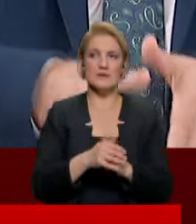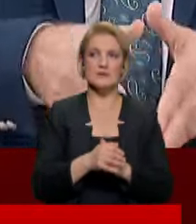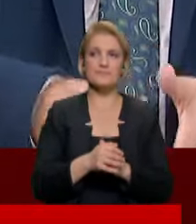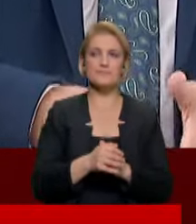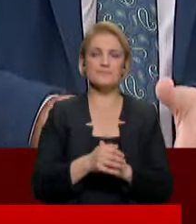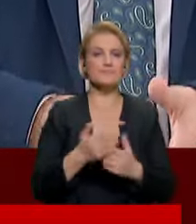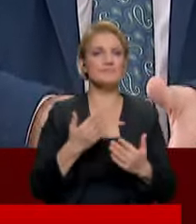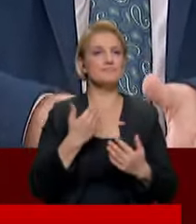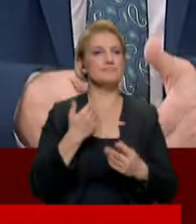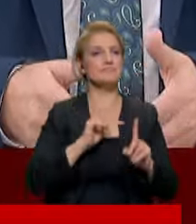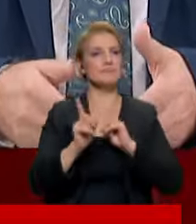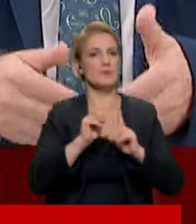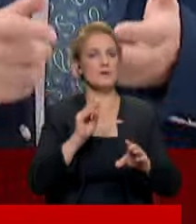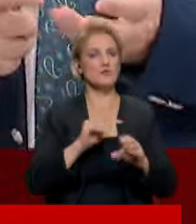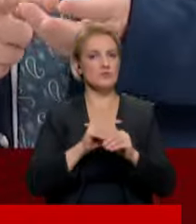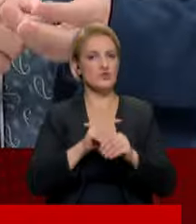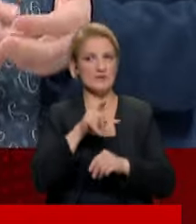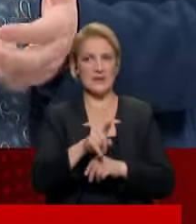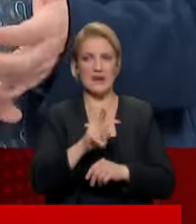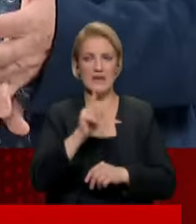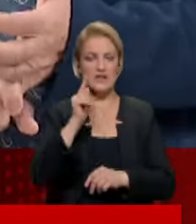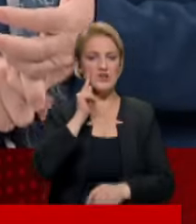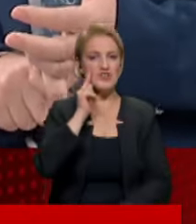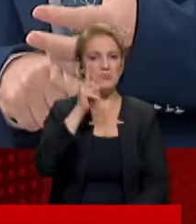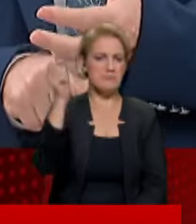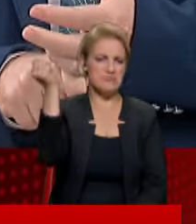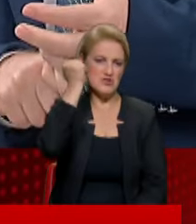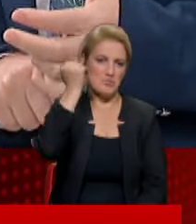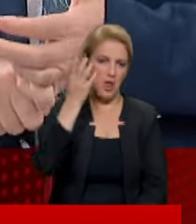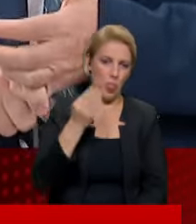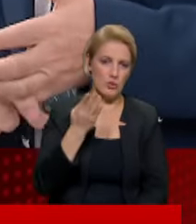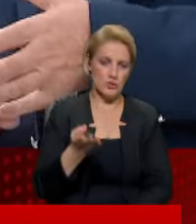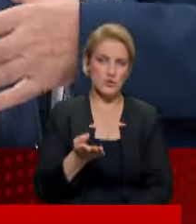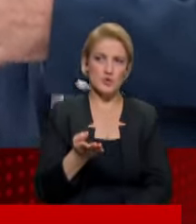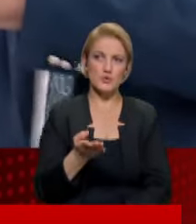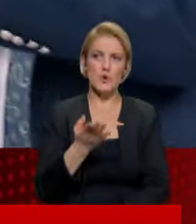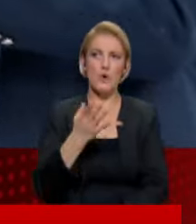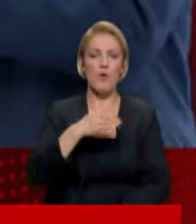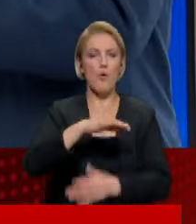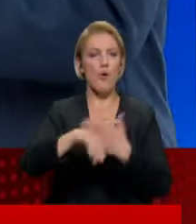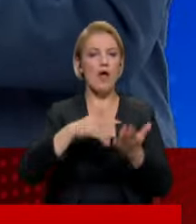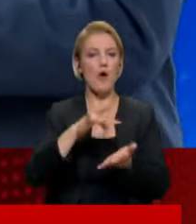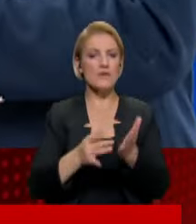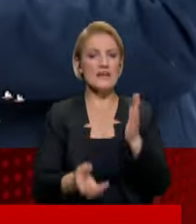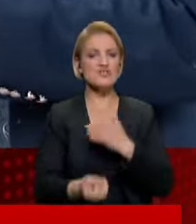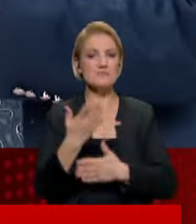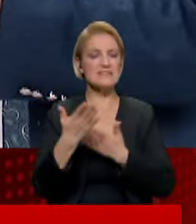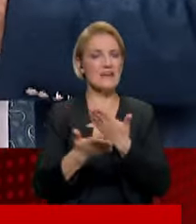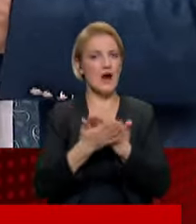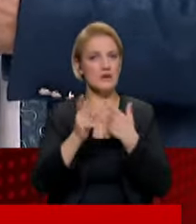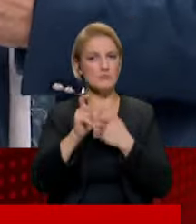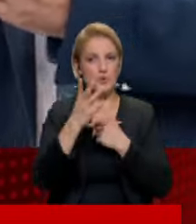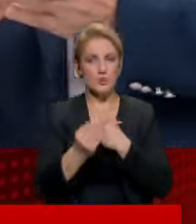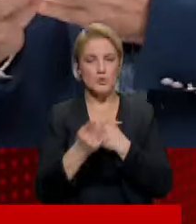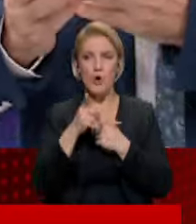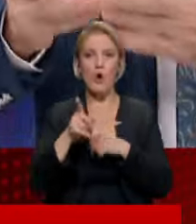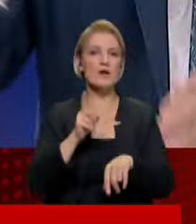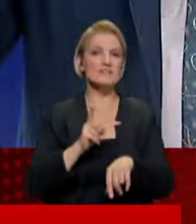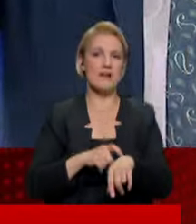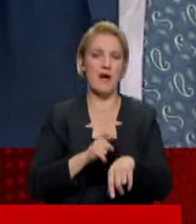Yani yargılanırken indirim kişi bir pişmanlık gösterir olayın ortaya çıkmasına yardımcı olur o